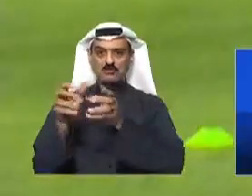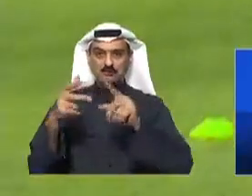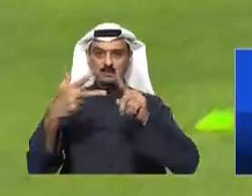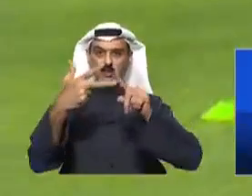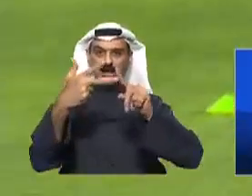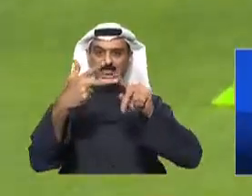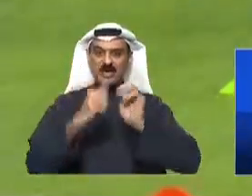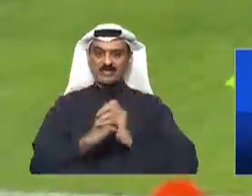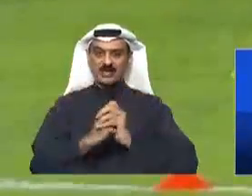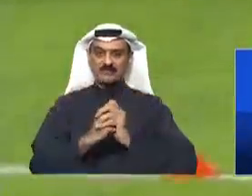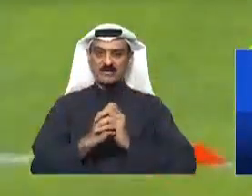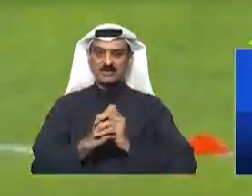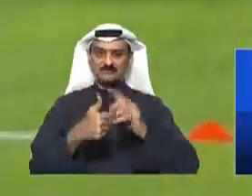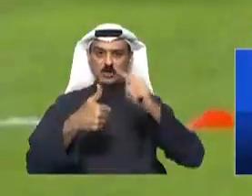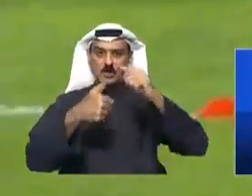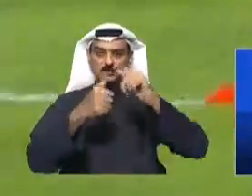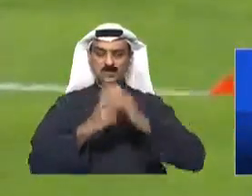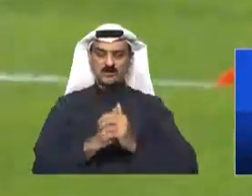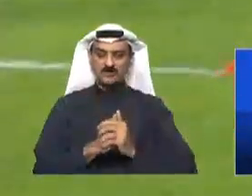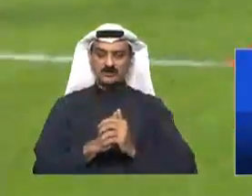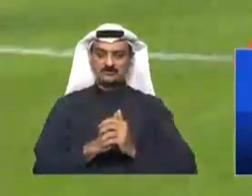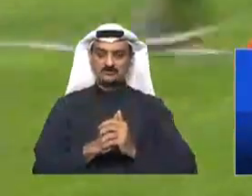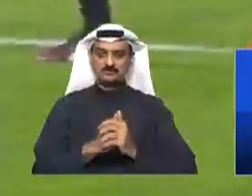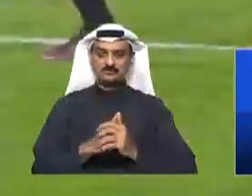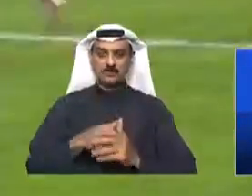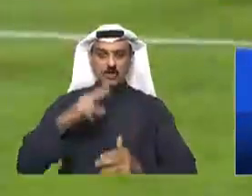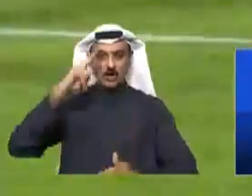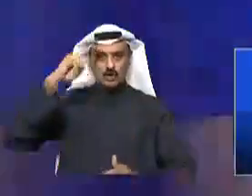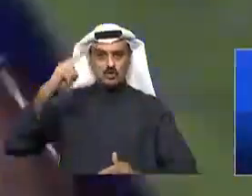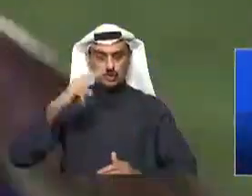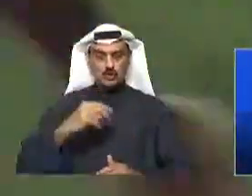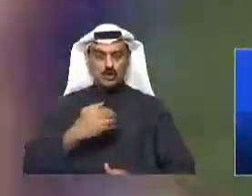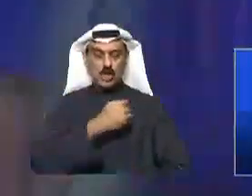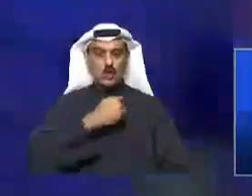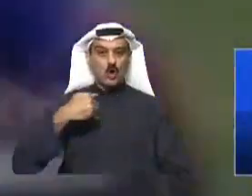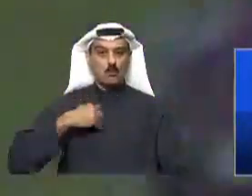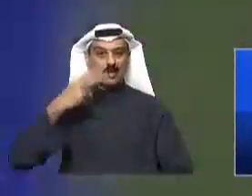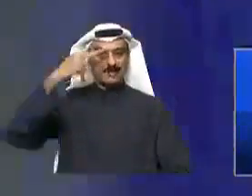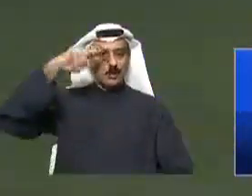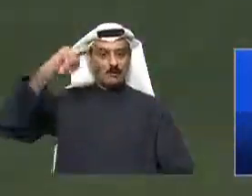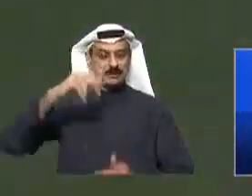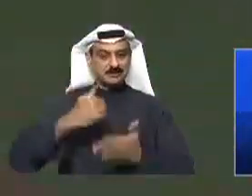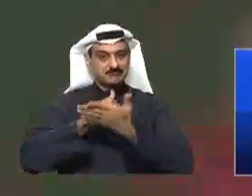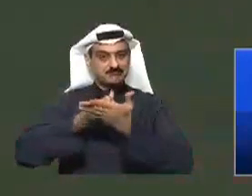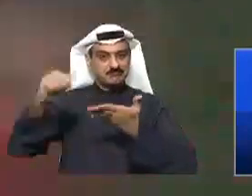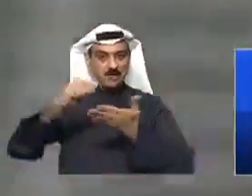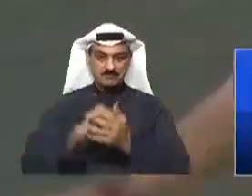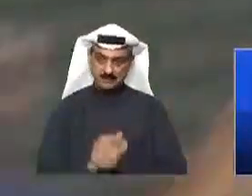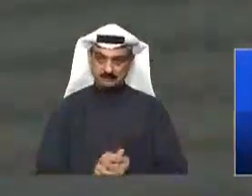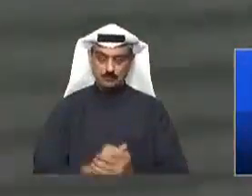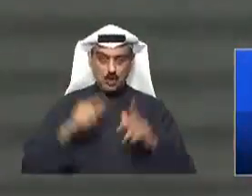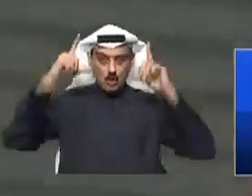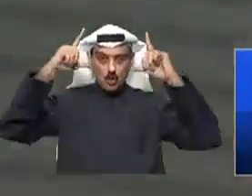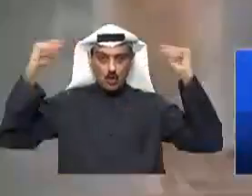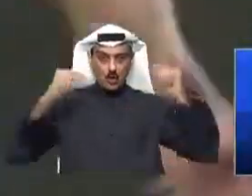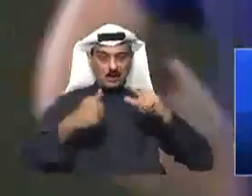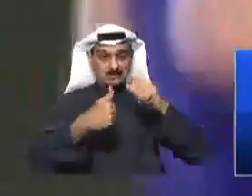الدوري الأول على حساب منتخبات السعودية وبولندا والمكسيك، كما تصدر منتخب